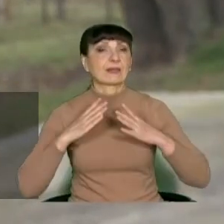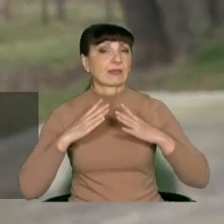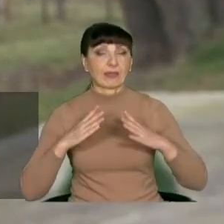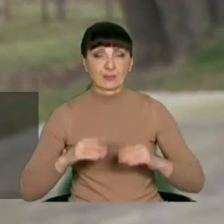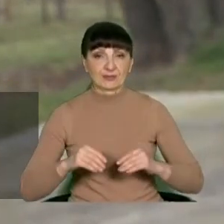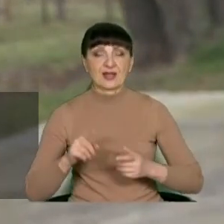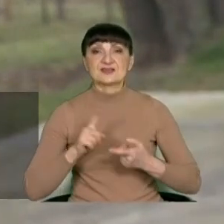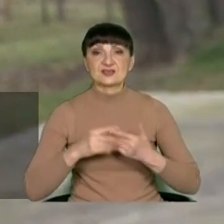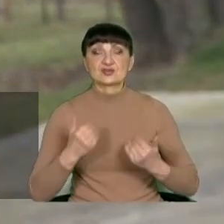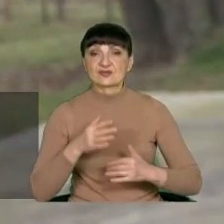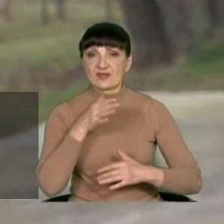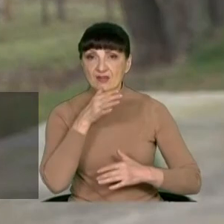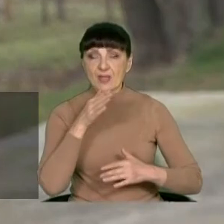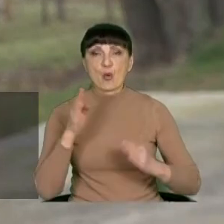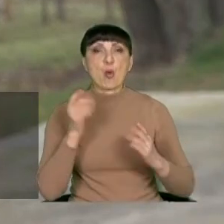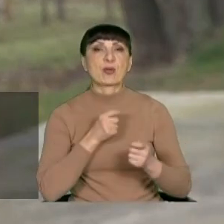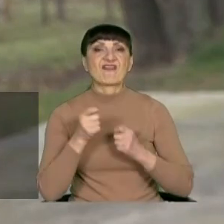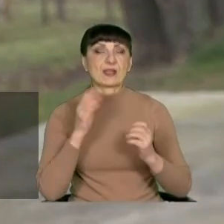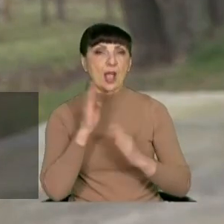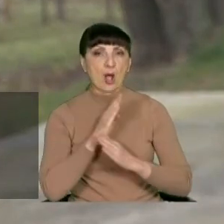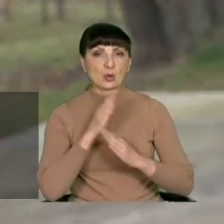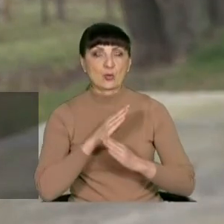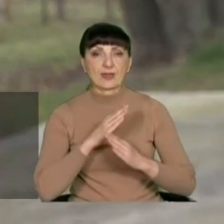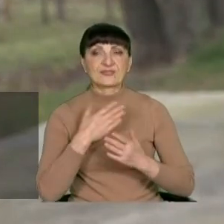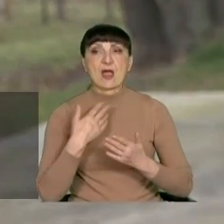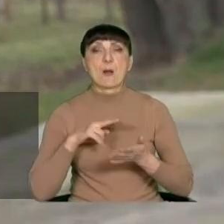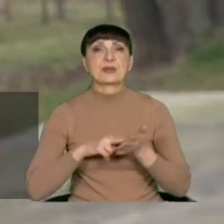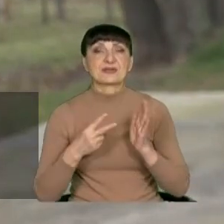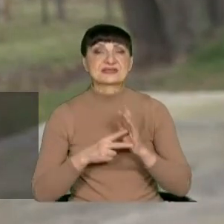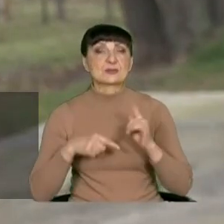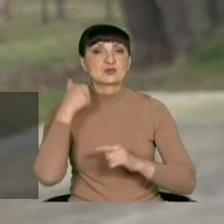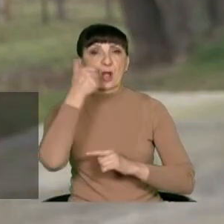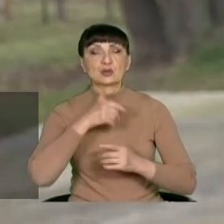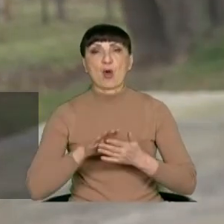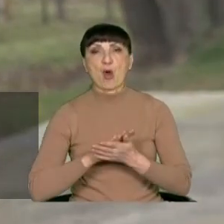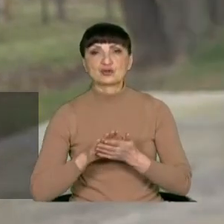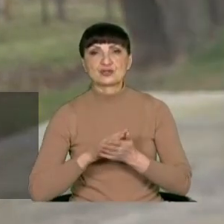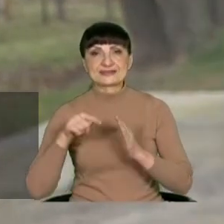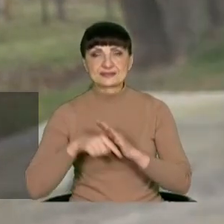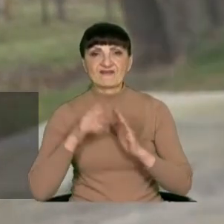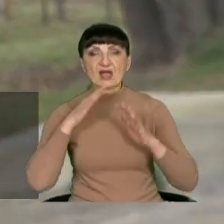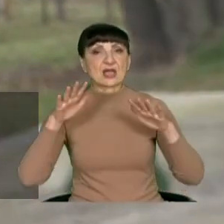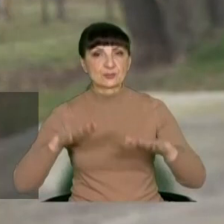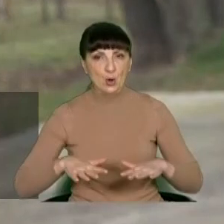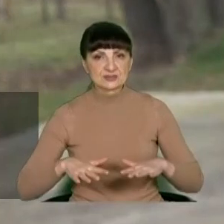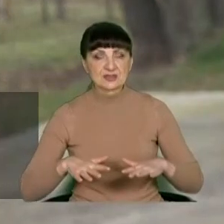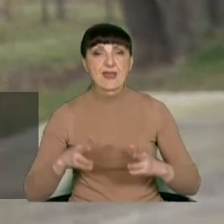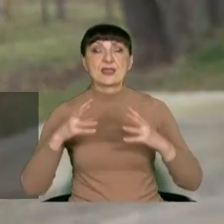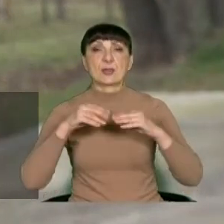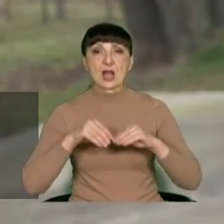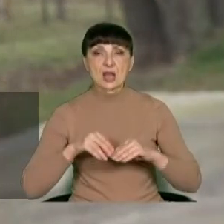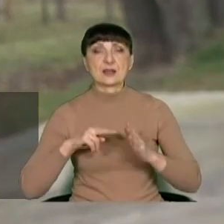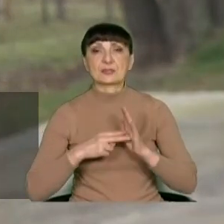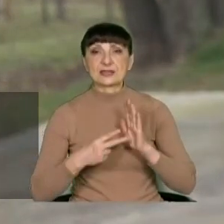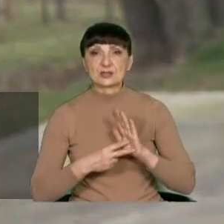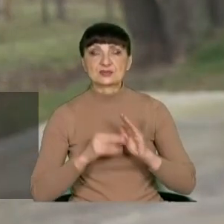этой связи с настоящим временем управлением экологии предполагается в следующем году произвести очистку, а также сброс воды. И параллельно